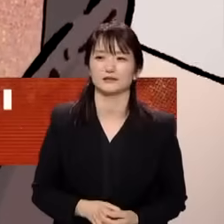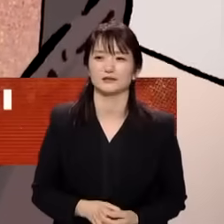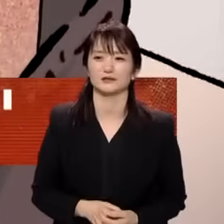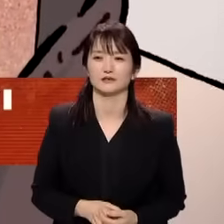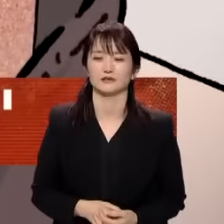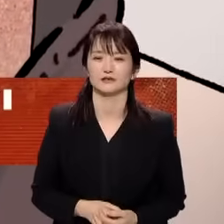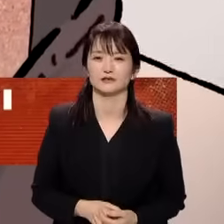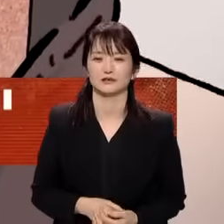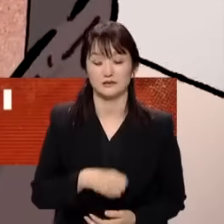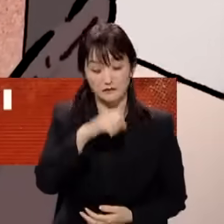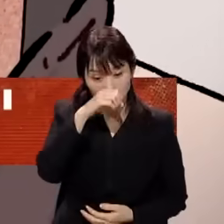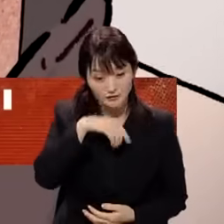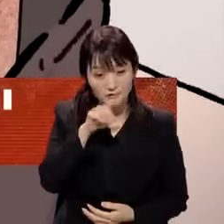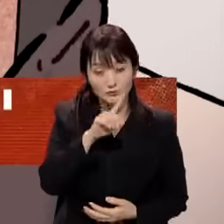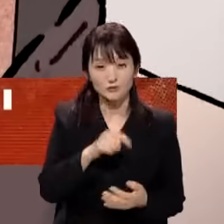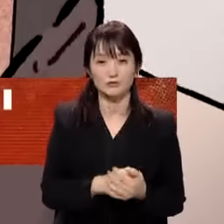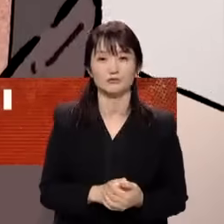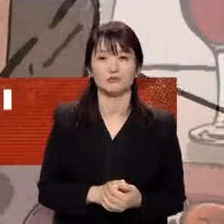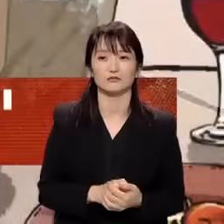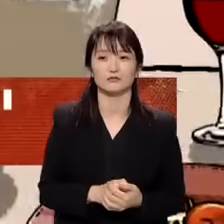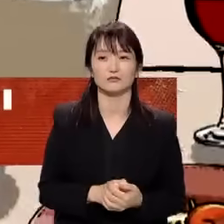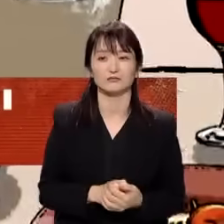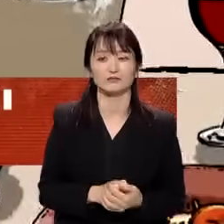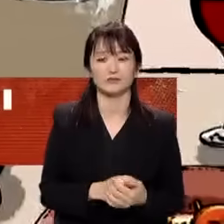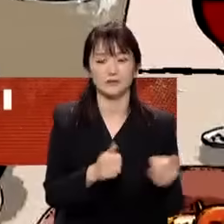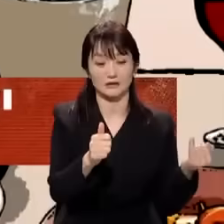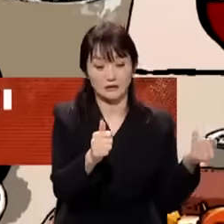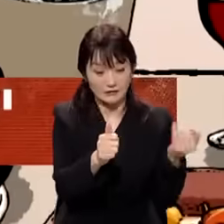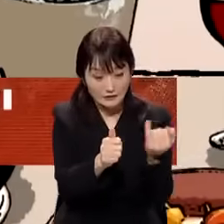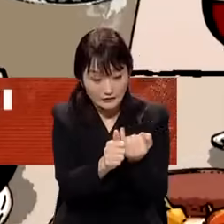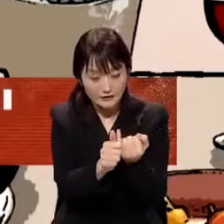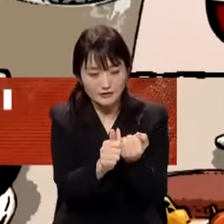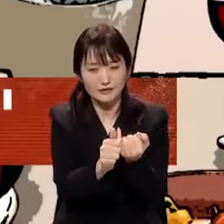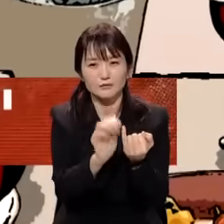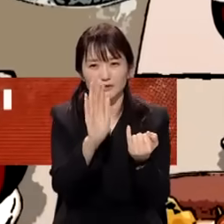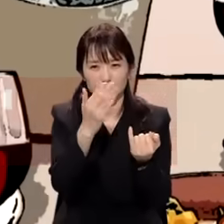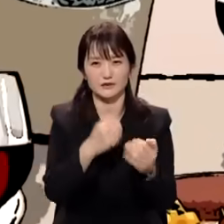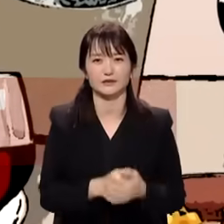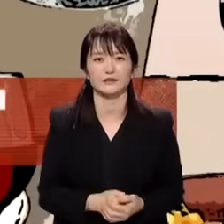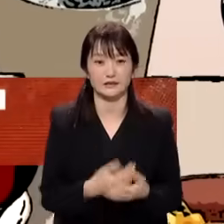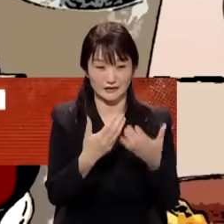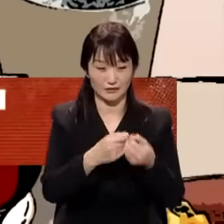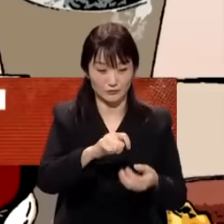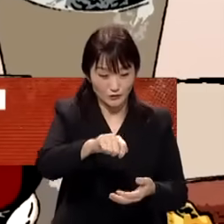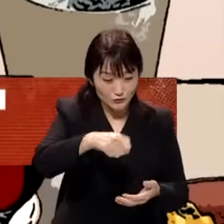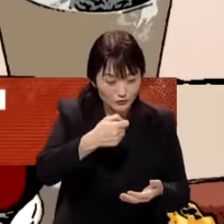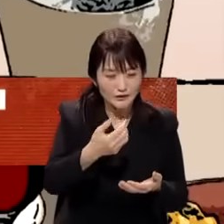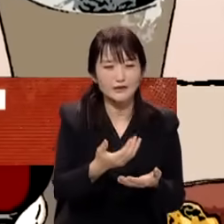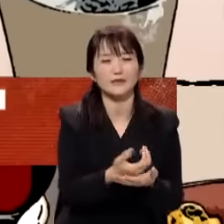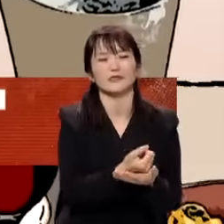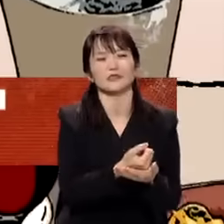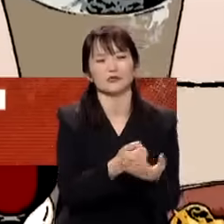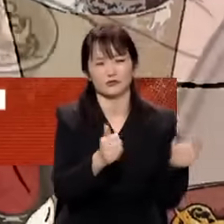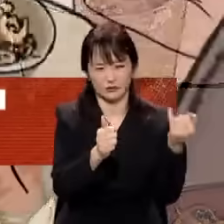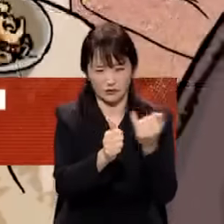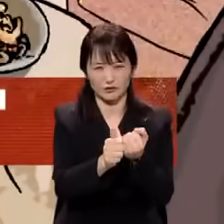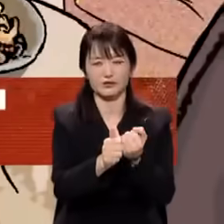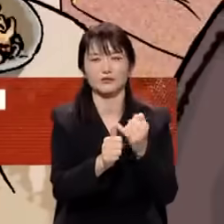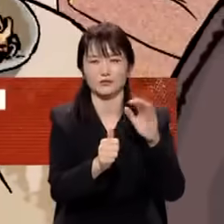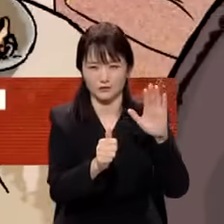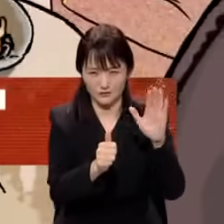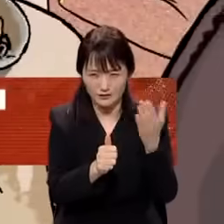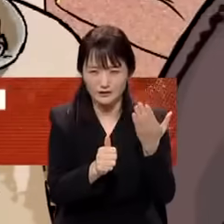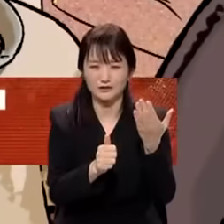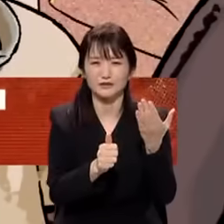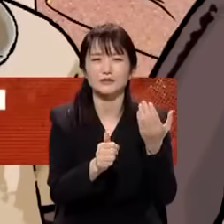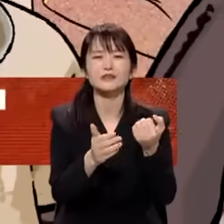몸만 가도 되는 정말 아주 좀 누가 봐도 부러울 만한 결혼. 아 숟가락만 들고 가면 되는. 네, 막 그런 표현을 쓰는 그런 결혼을 하다